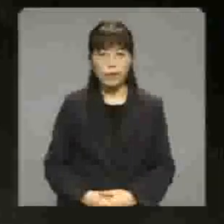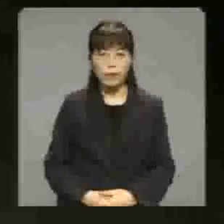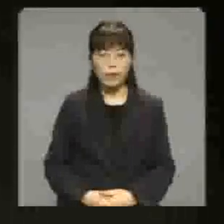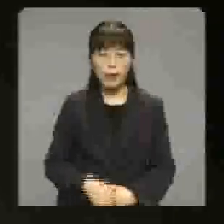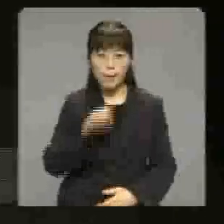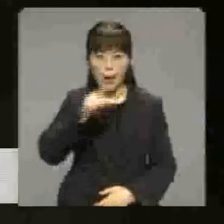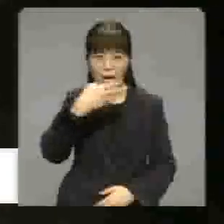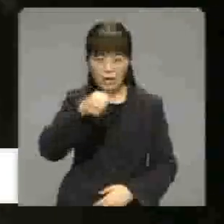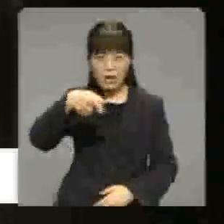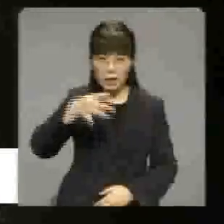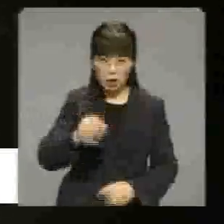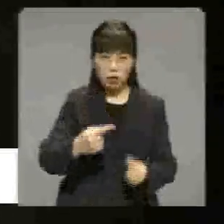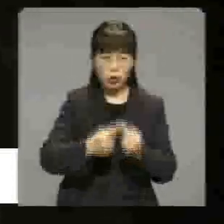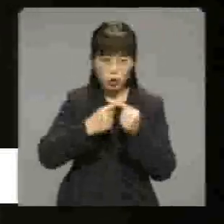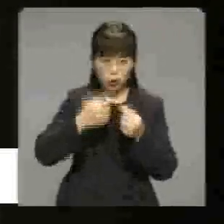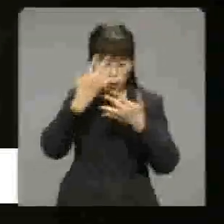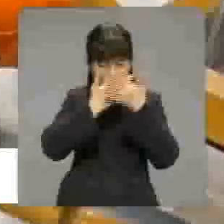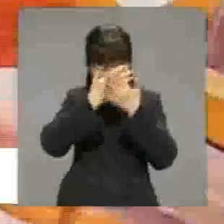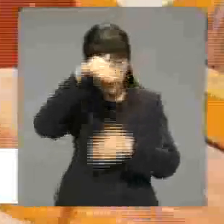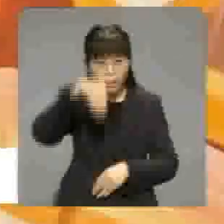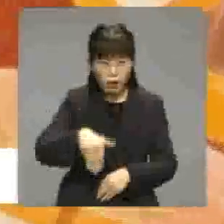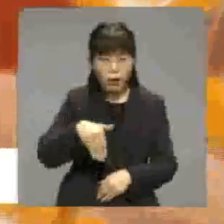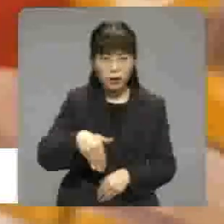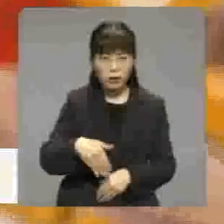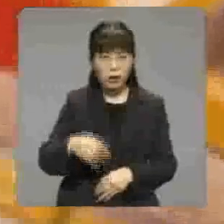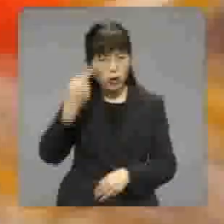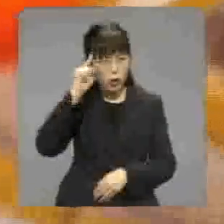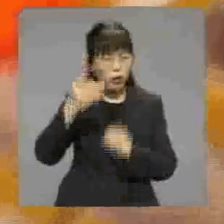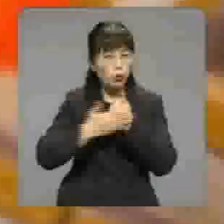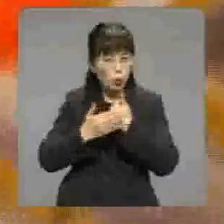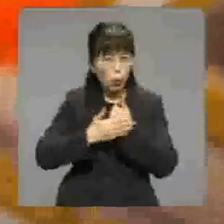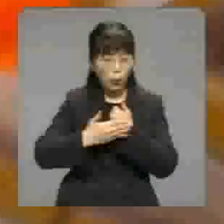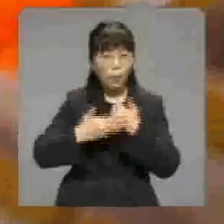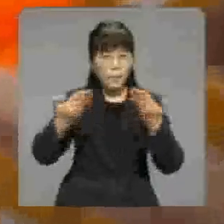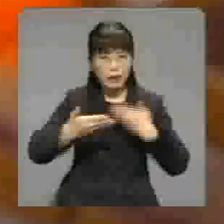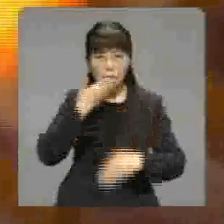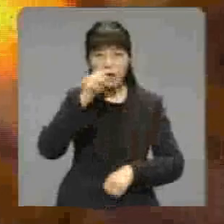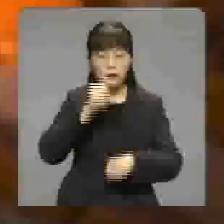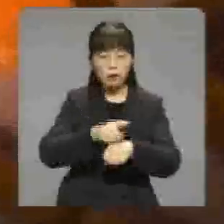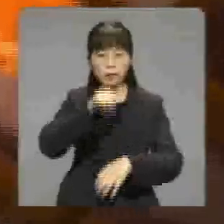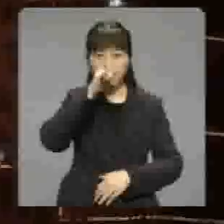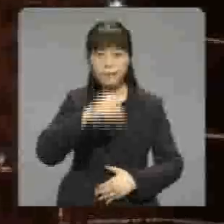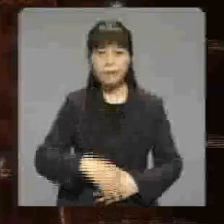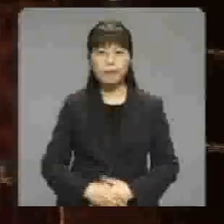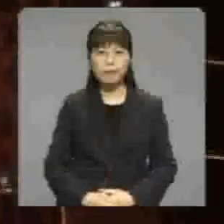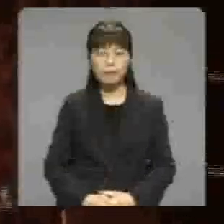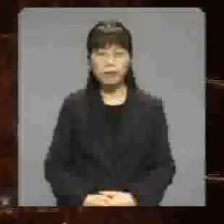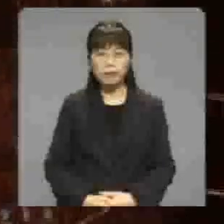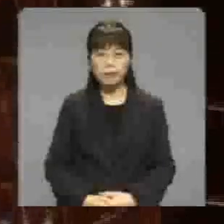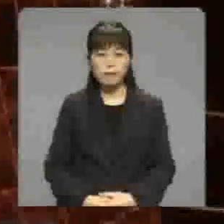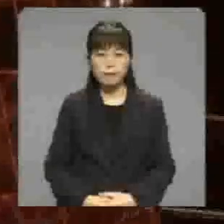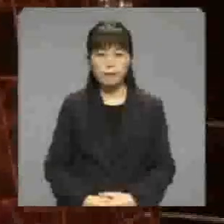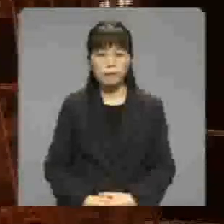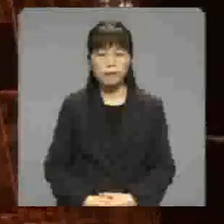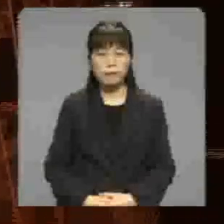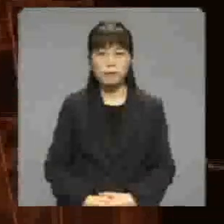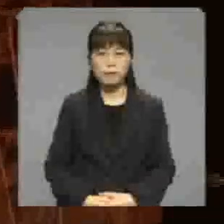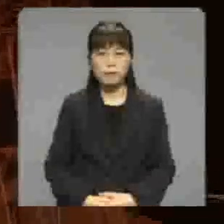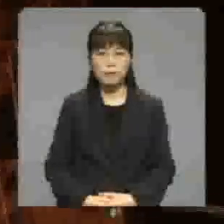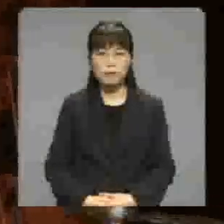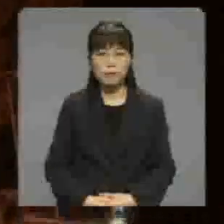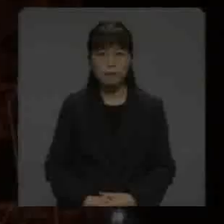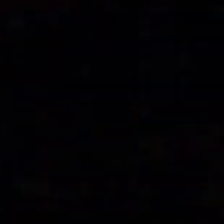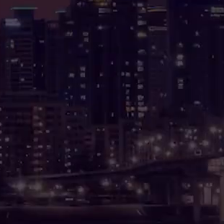리경 1호의 경우 해상도가 떨어져 러시아 도움을 받을 가능성이 제기됩니다 OBS 뉴스